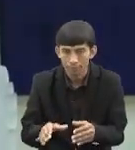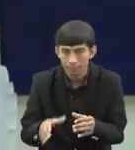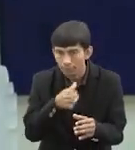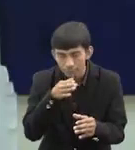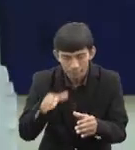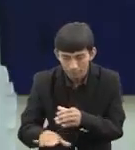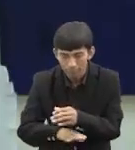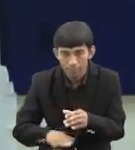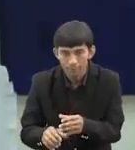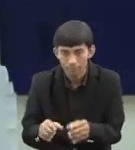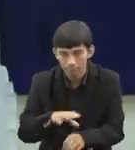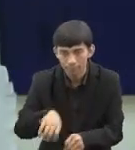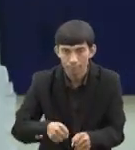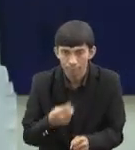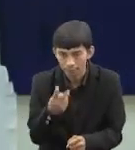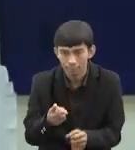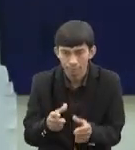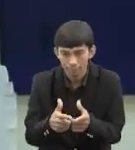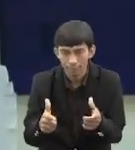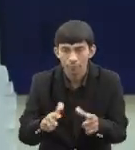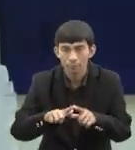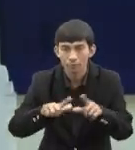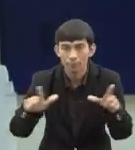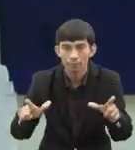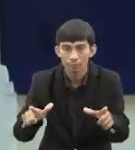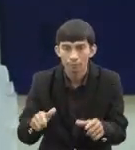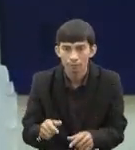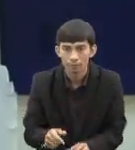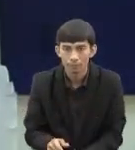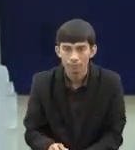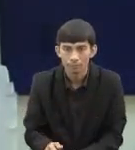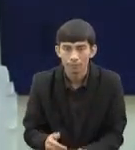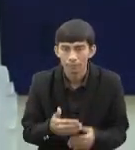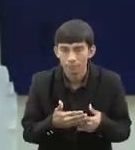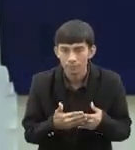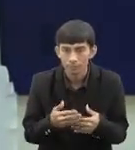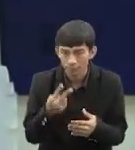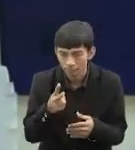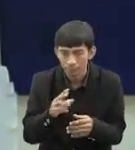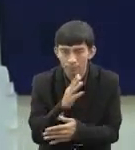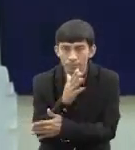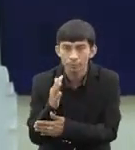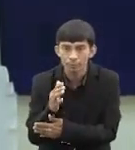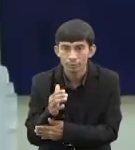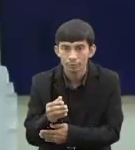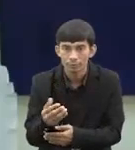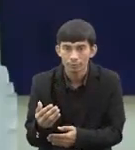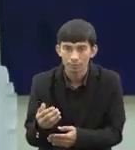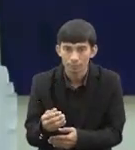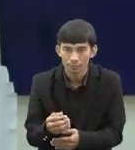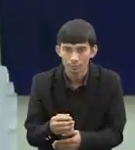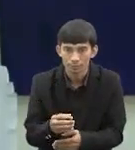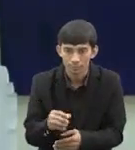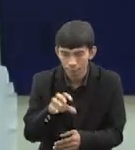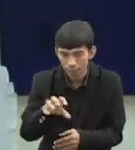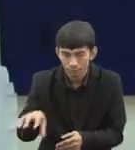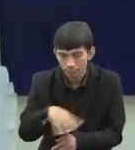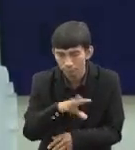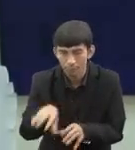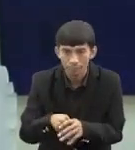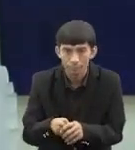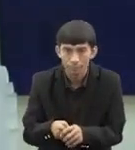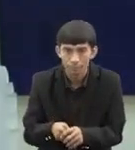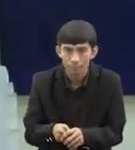pho ca sĩ cam nơi cam phụ chìa mưa phân nông thông thê nghe rên sở năng mưa rây lo sông